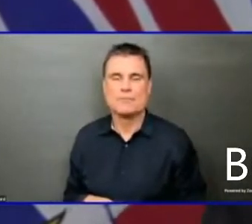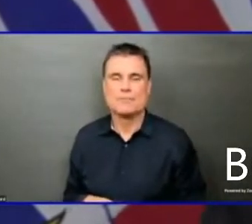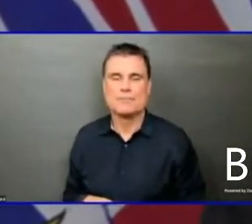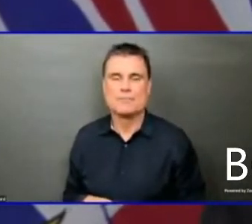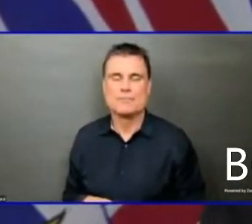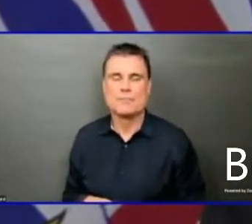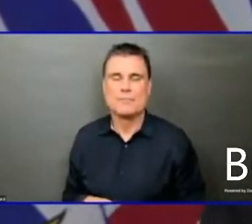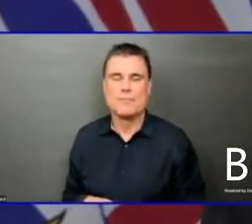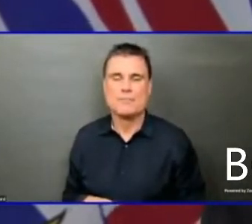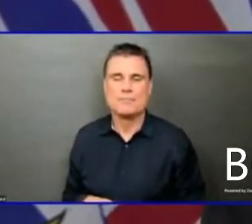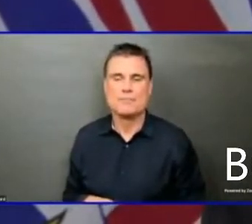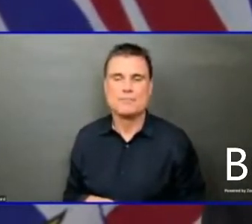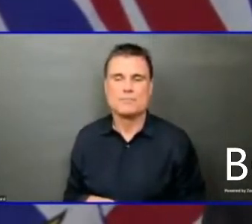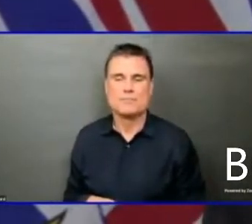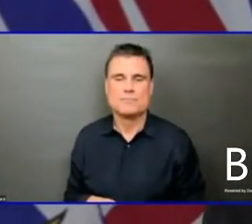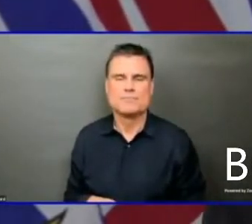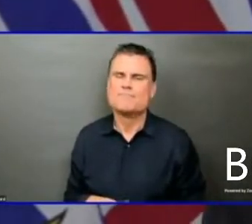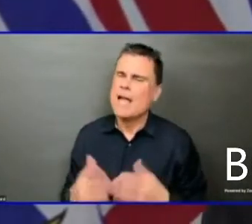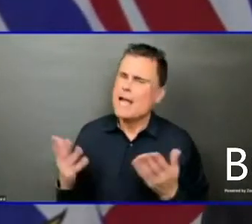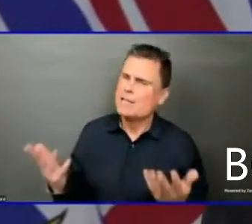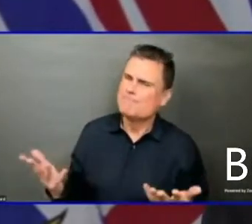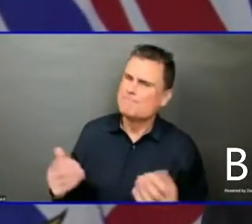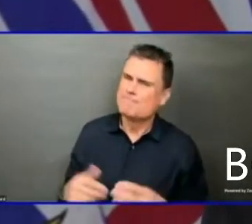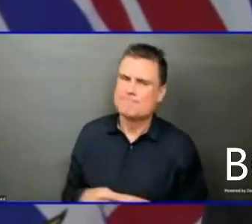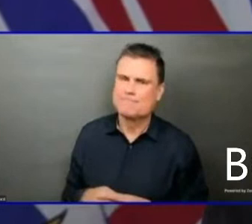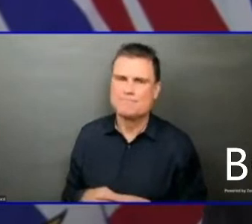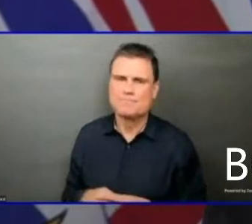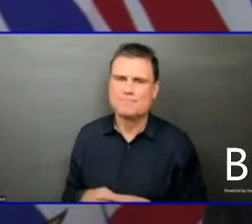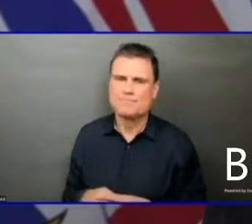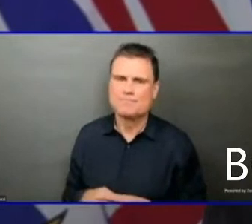了，我就放松这个期限。